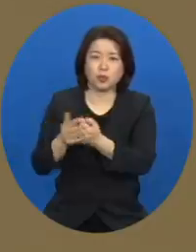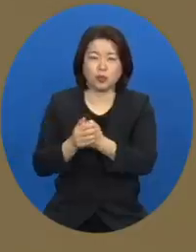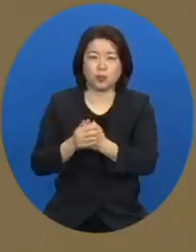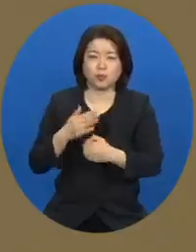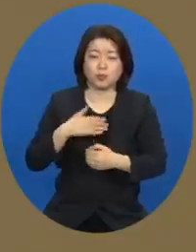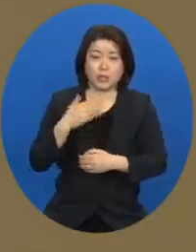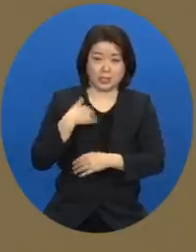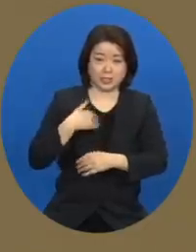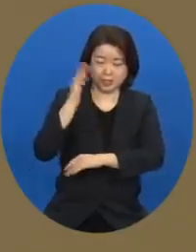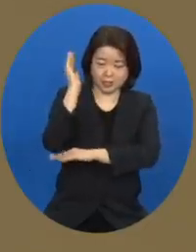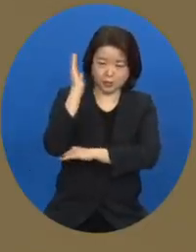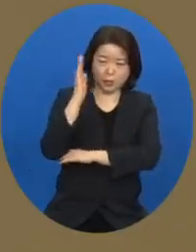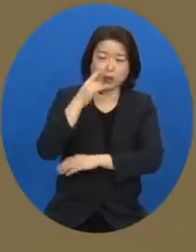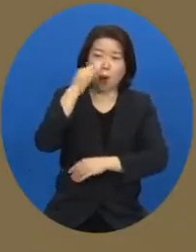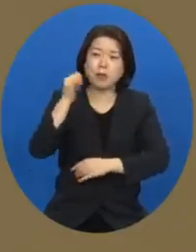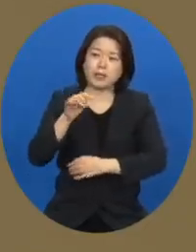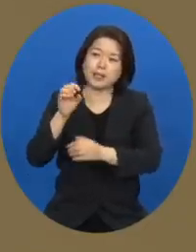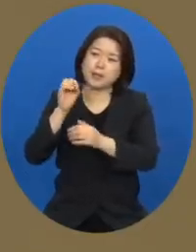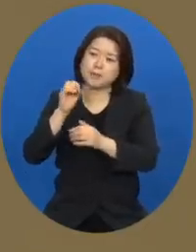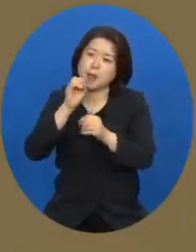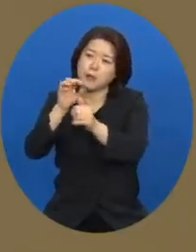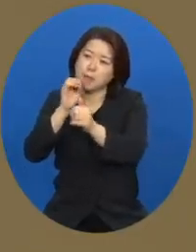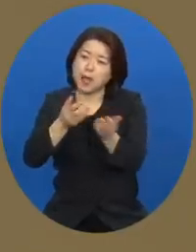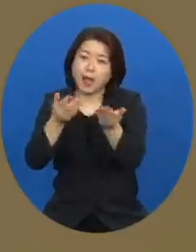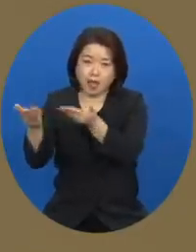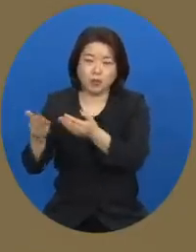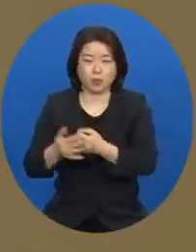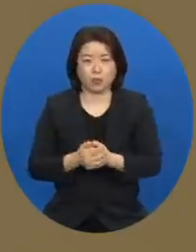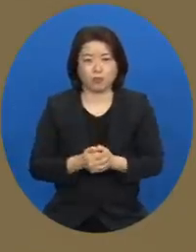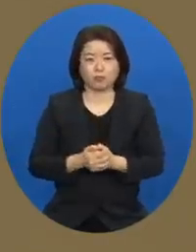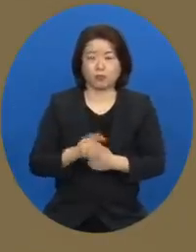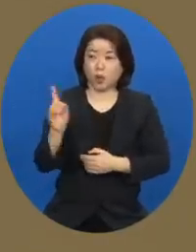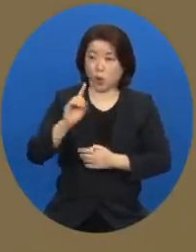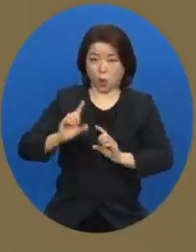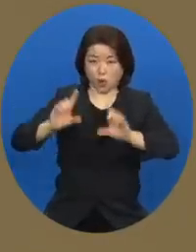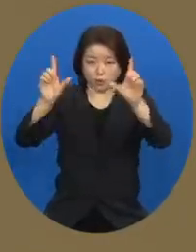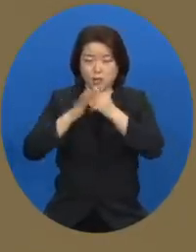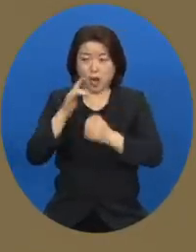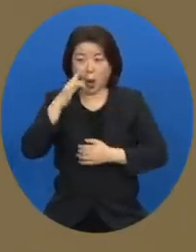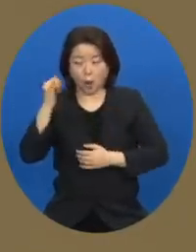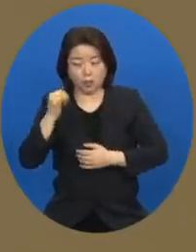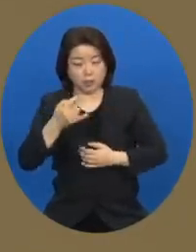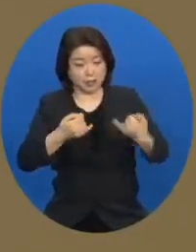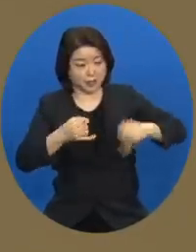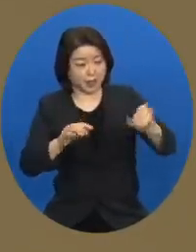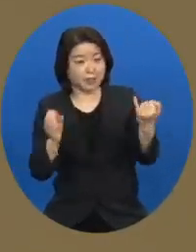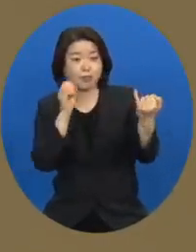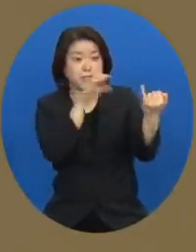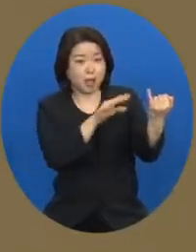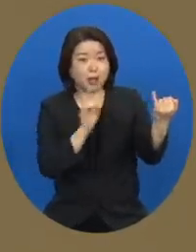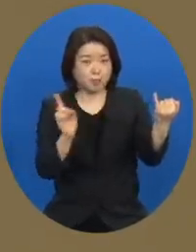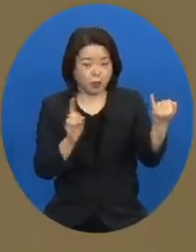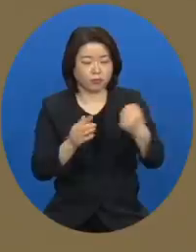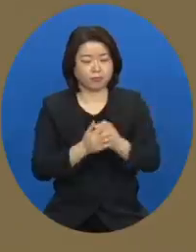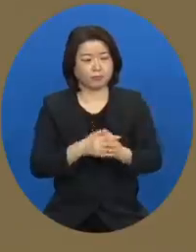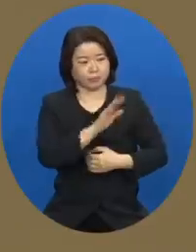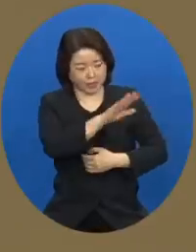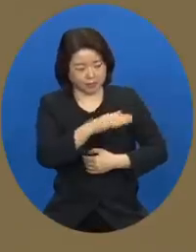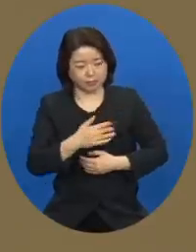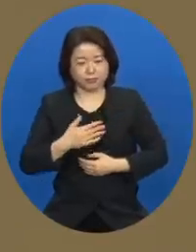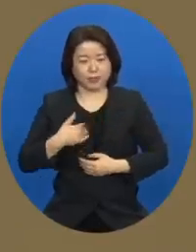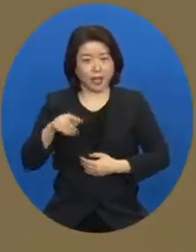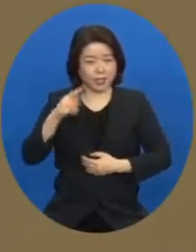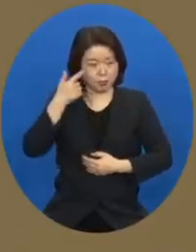설교를 어머니에게 들려드렸대요. 그랬더니 어느 날 어머님이 그렇게 이야기를 하더랍니다. 내가 이